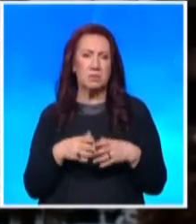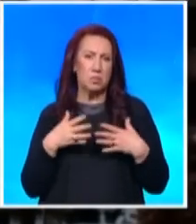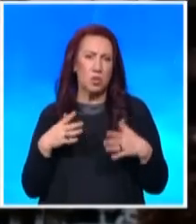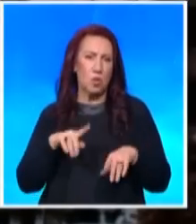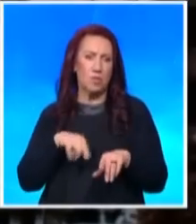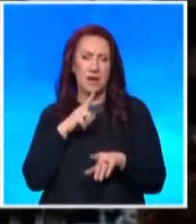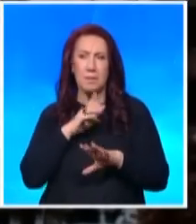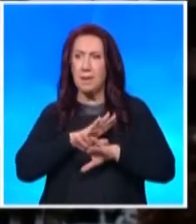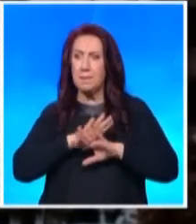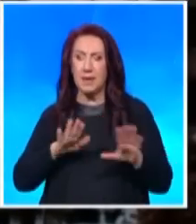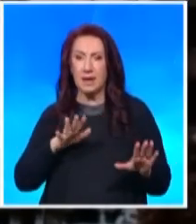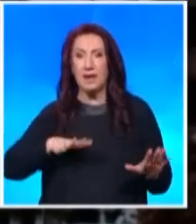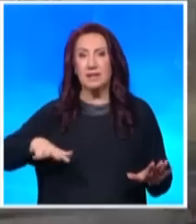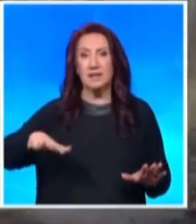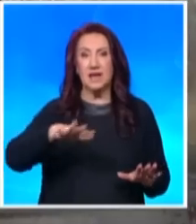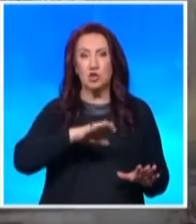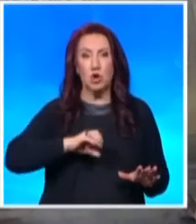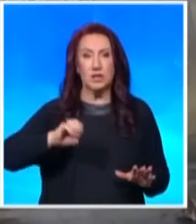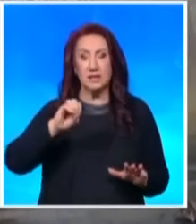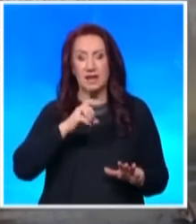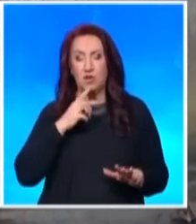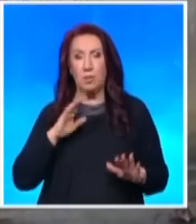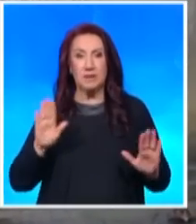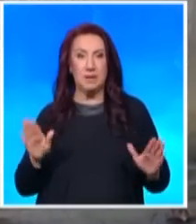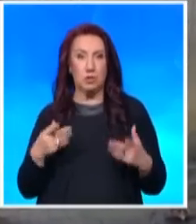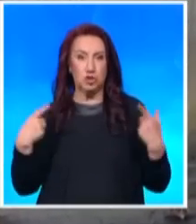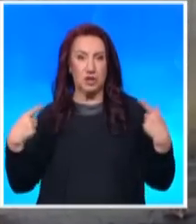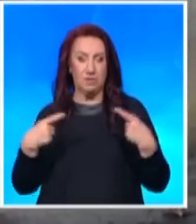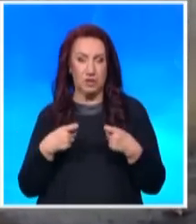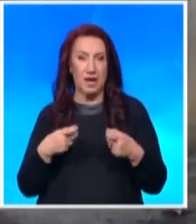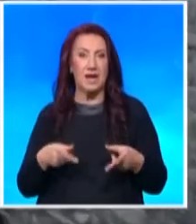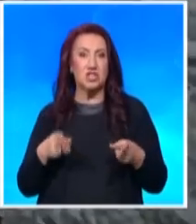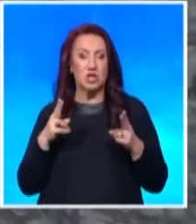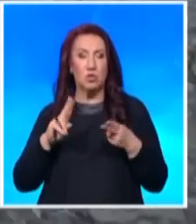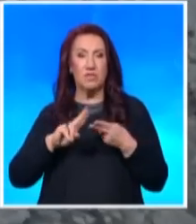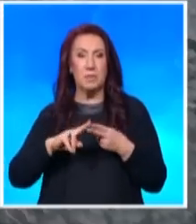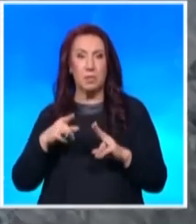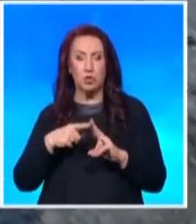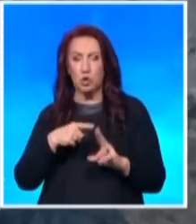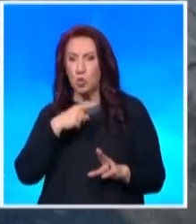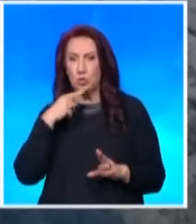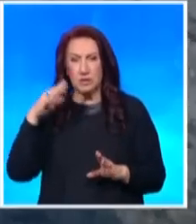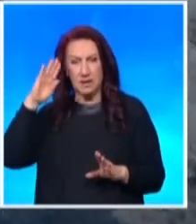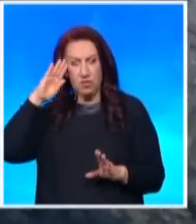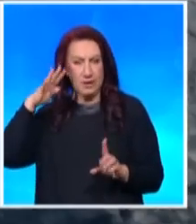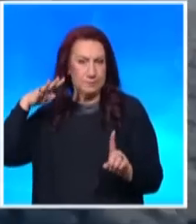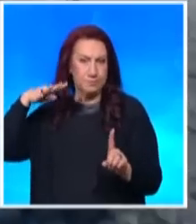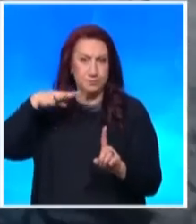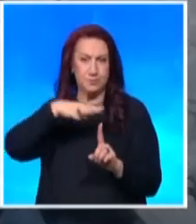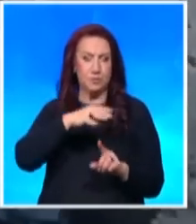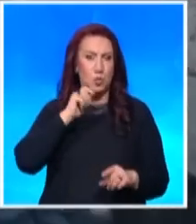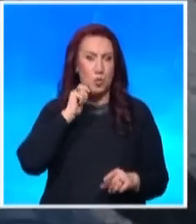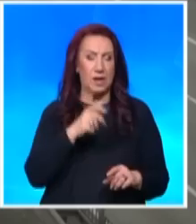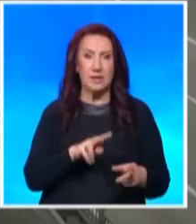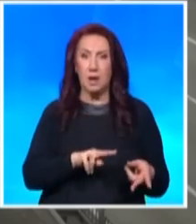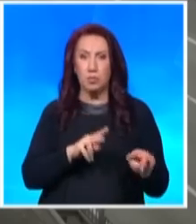територията на Европа, отново започна война. Решението на Владимир Путин, руските войски да нахлуят в Украина, промени света